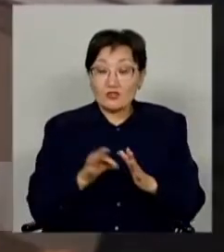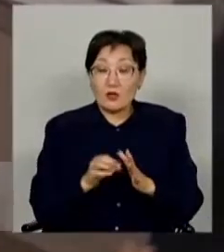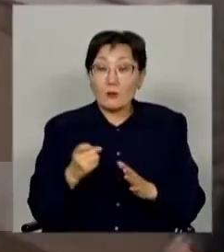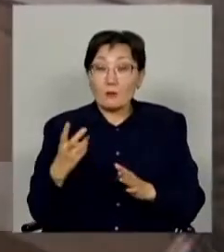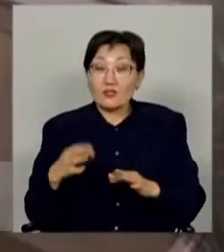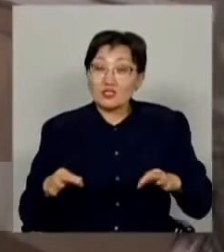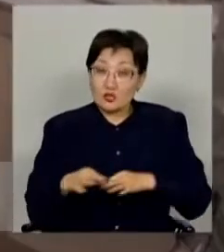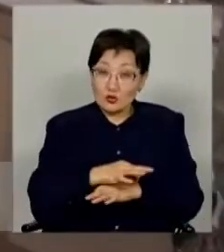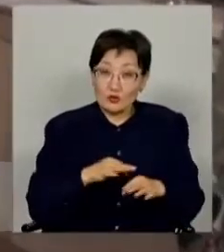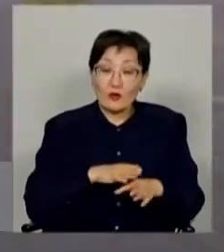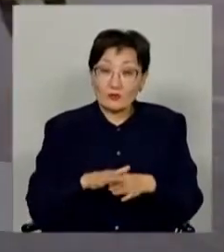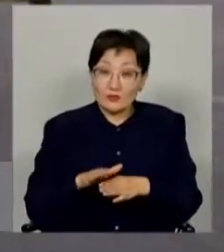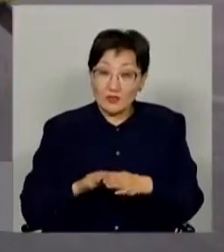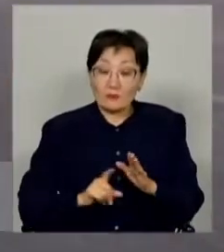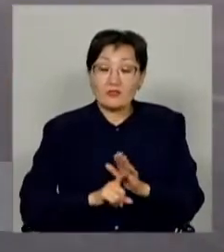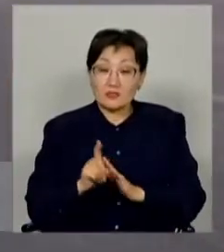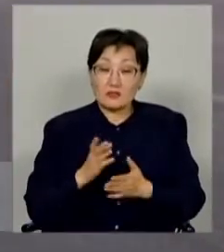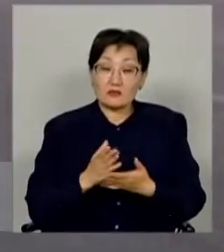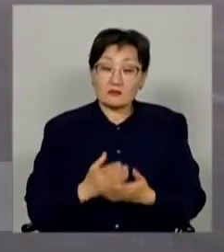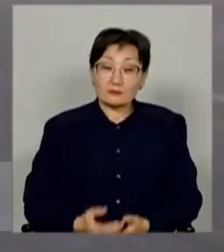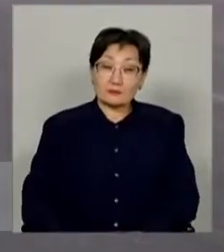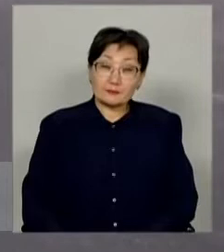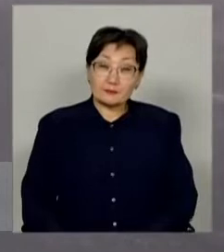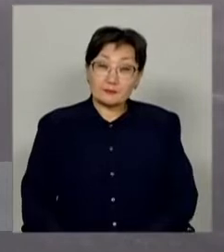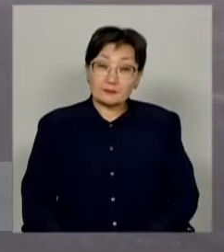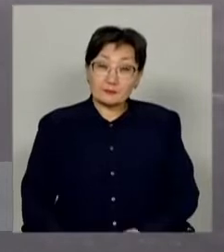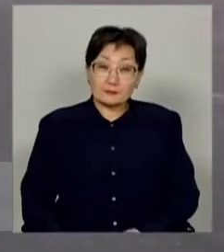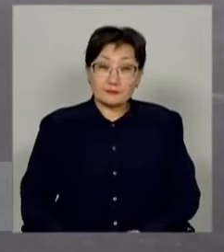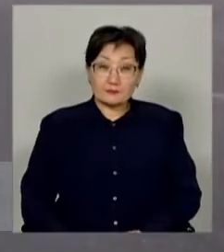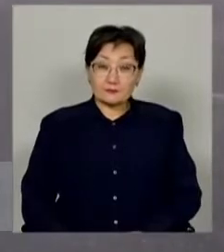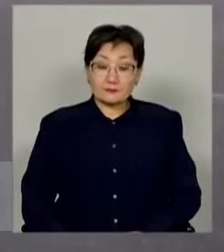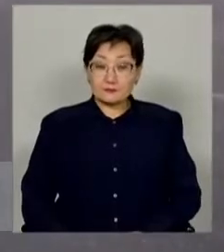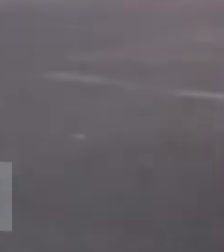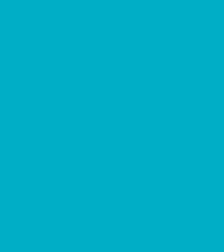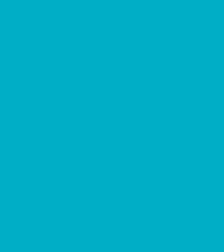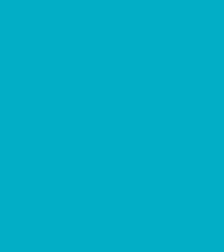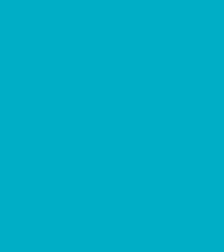бірқатар жобалар қолға алынған. Жадыра Маржан, Арсен Сандыбаев, Алматы телеарнасы.